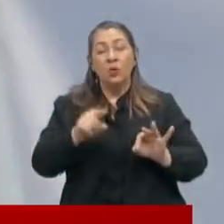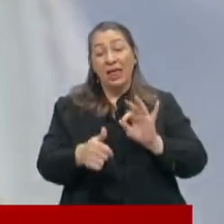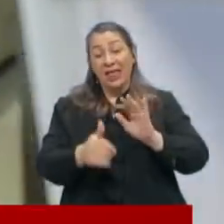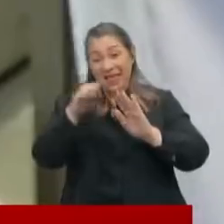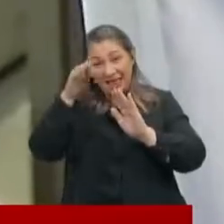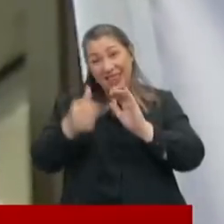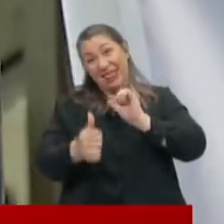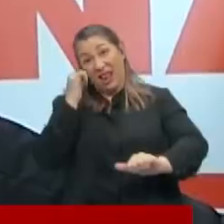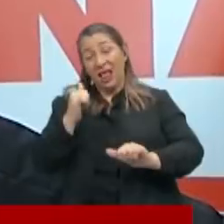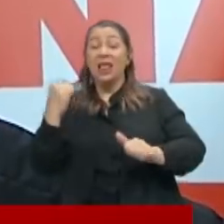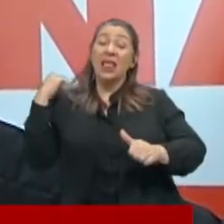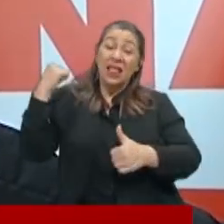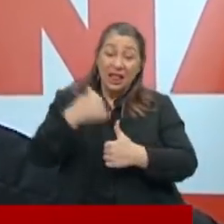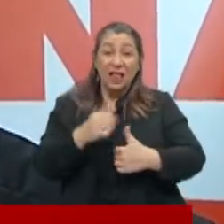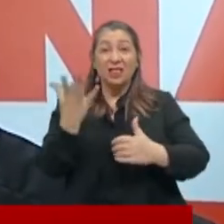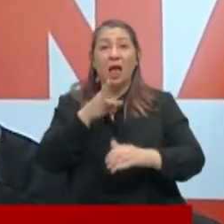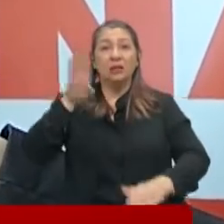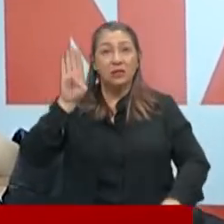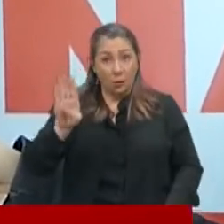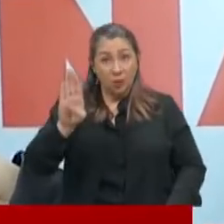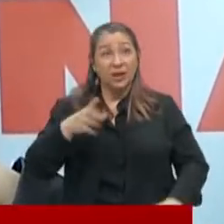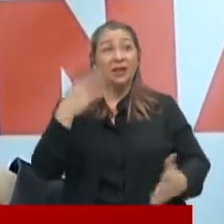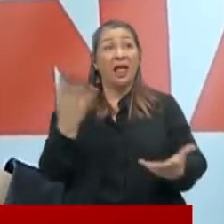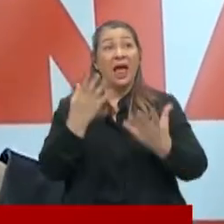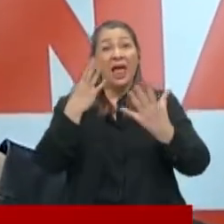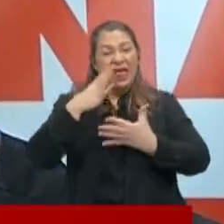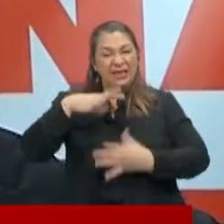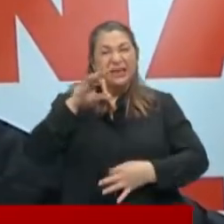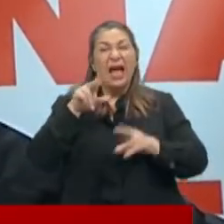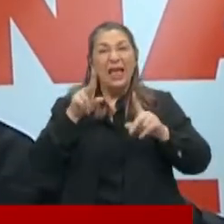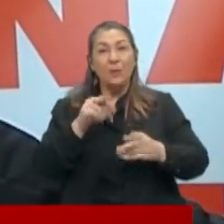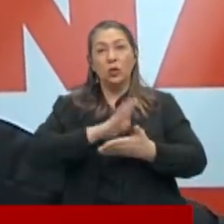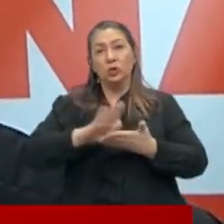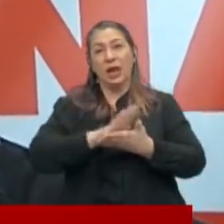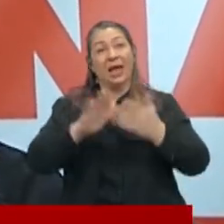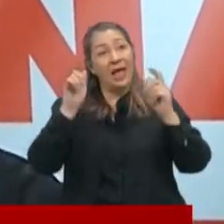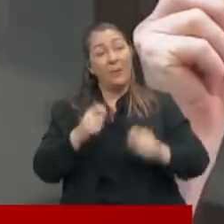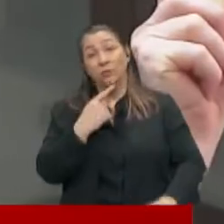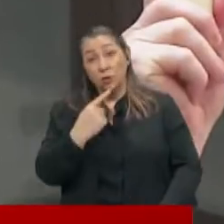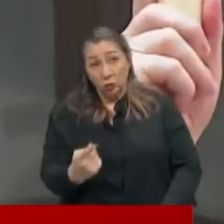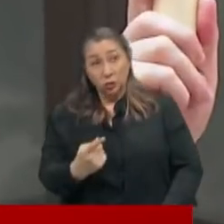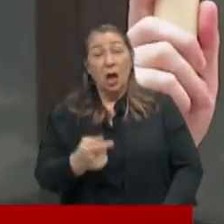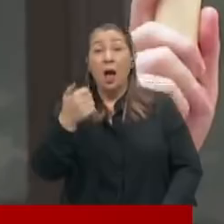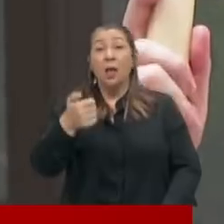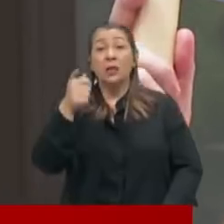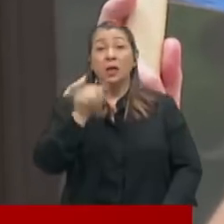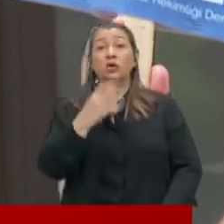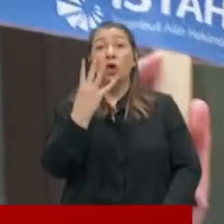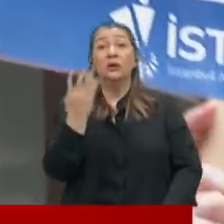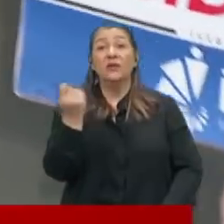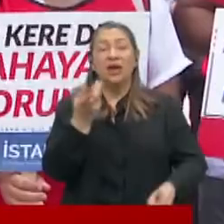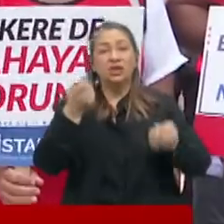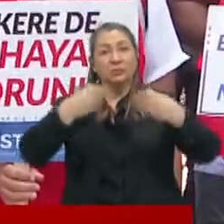çekin, yeniden daha demokratik, daha insanca bir şekilde düzenleyelim diyoruz. 6 ayda 4 defa